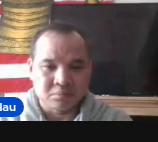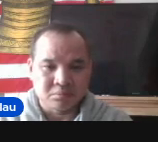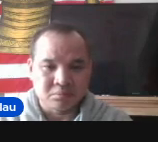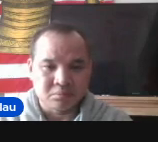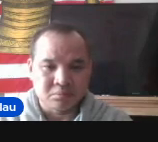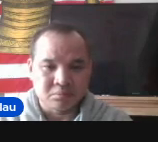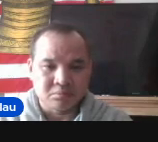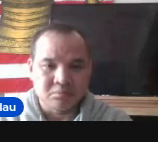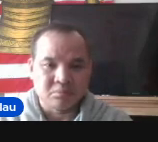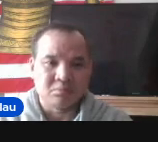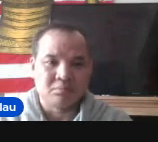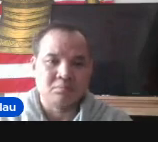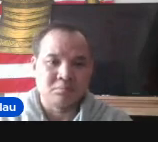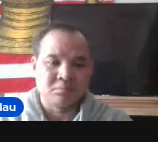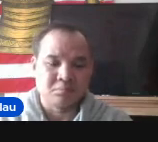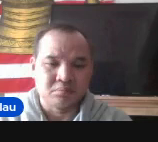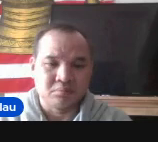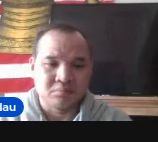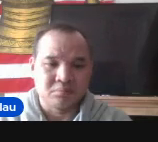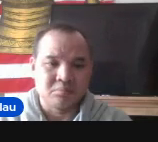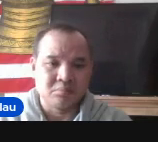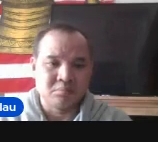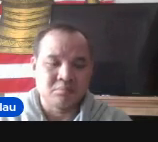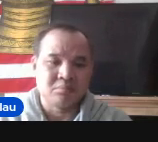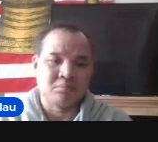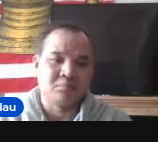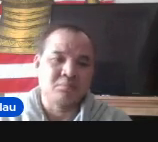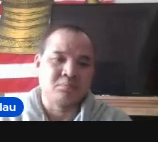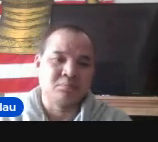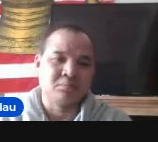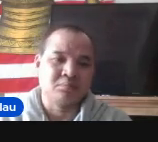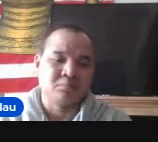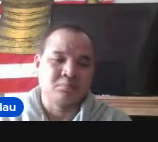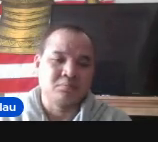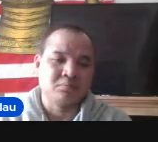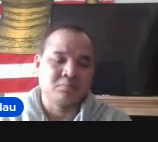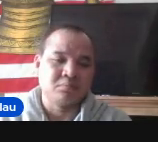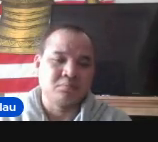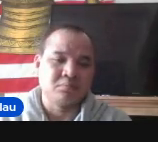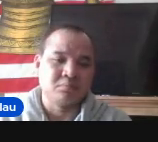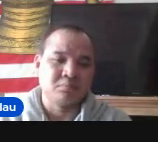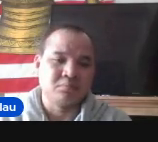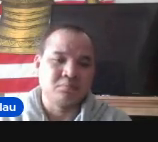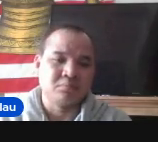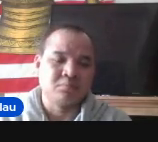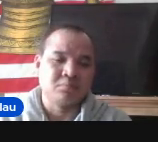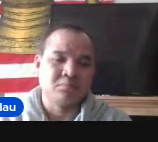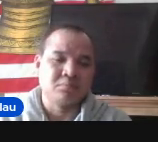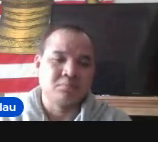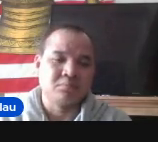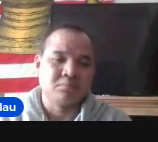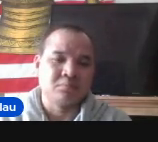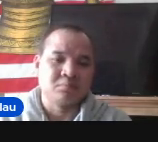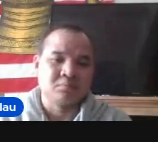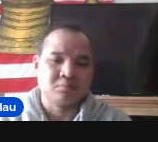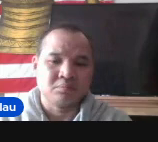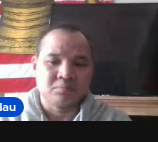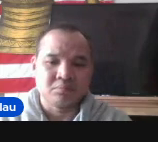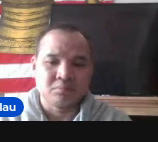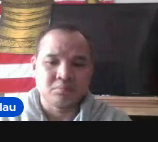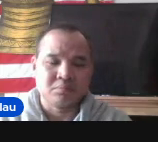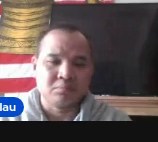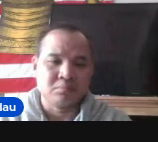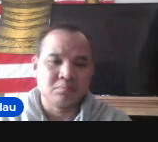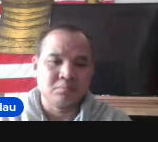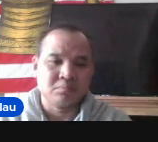กลุ่ม BGF ของชิตูนึกถึงทุนจีนอย่างที่พี่นิพัทว่านะครับแล้วนึกถึง KNU นึกถึงกองทัพพม่าแกนนํ